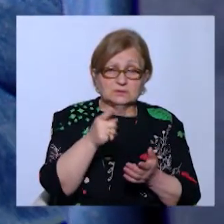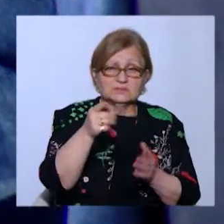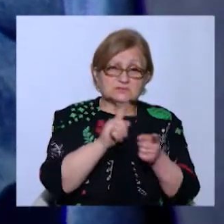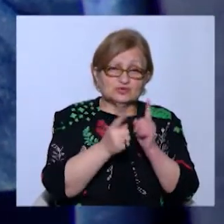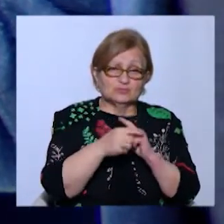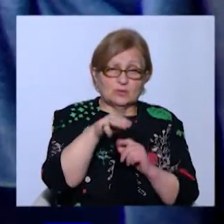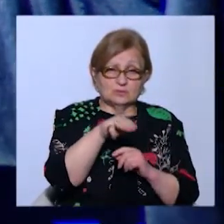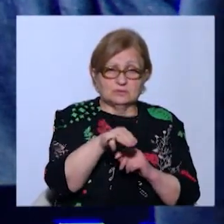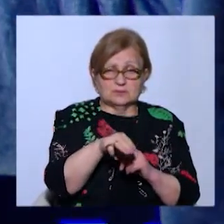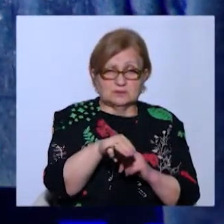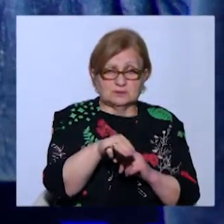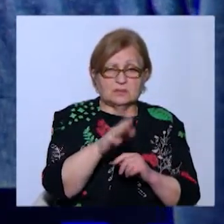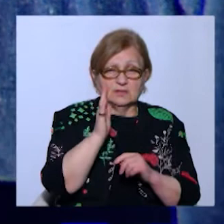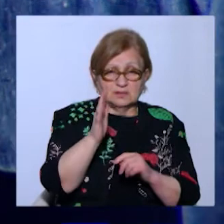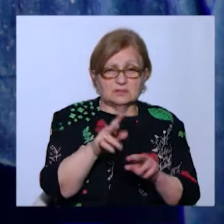ტეთი, გვაქვს